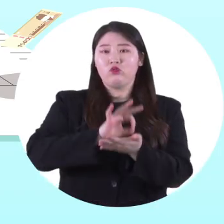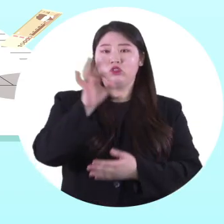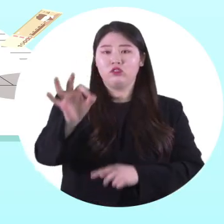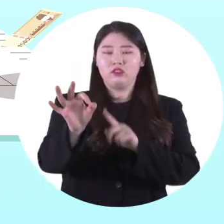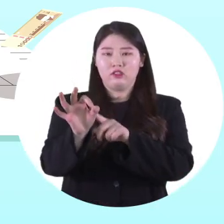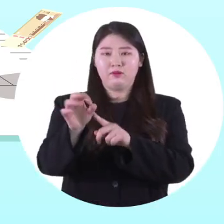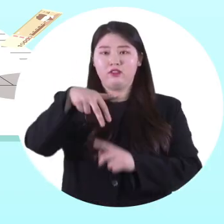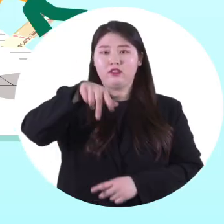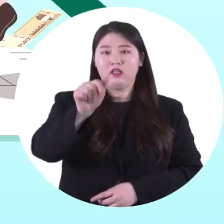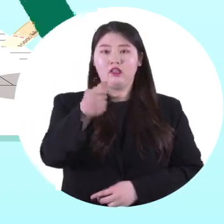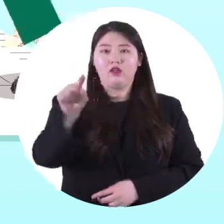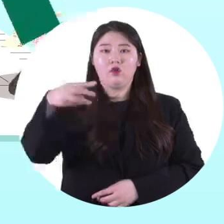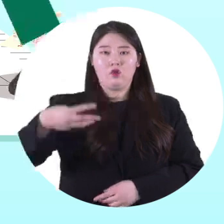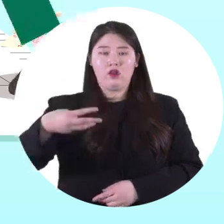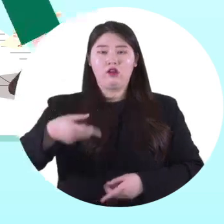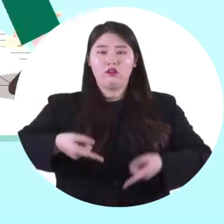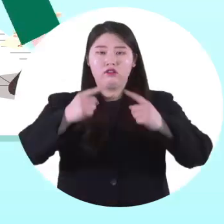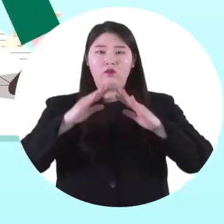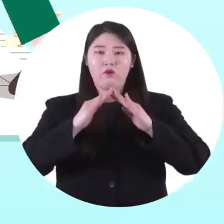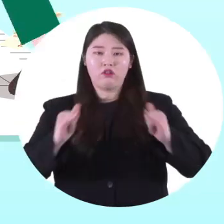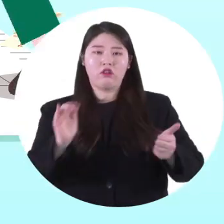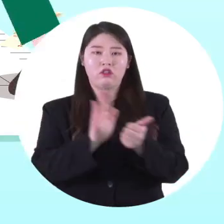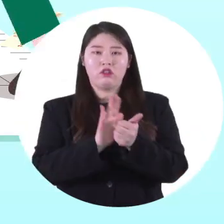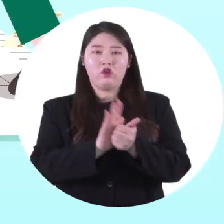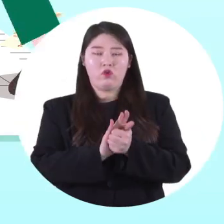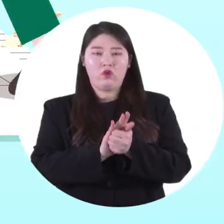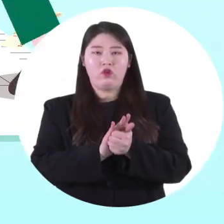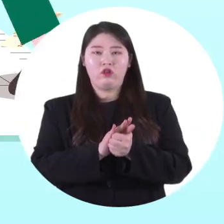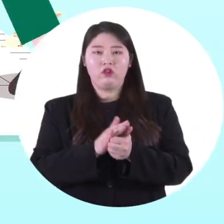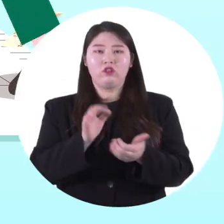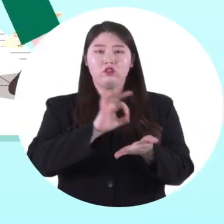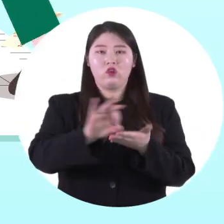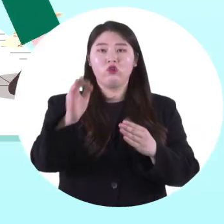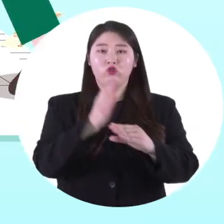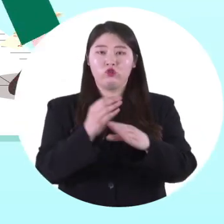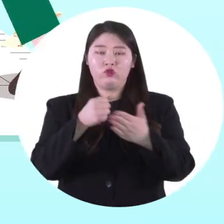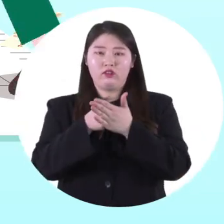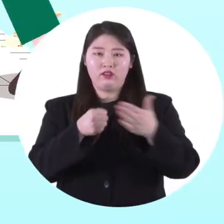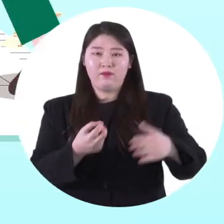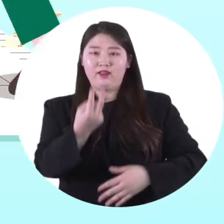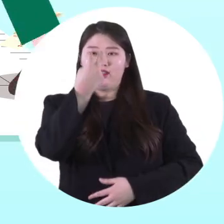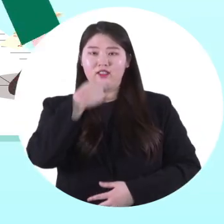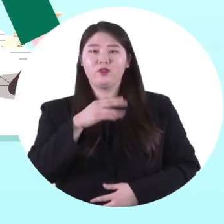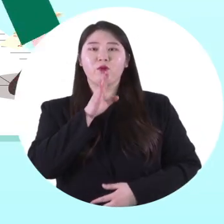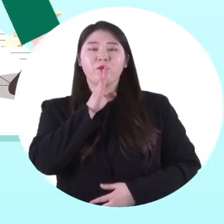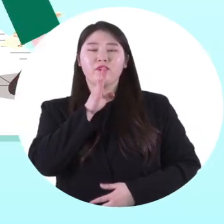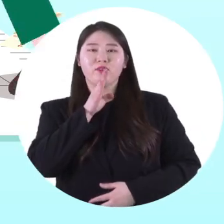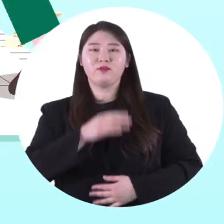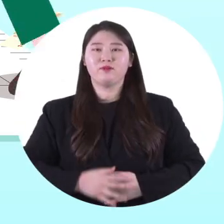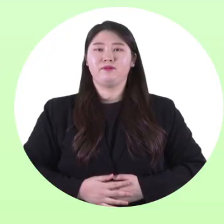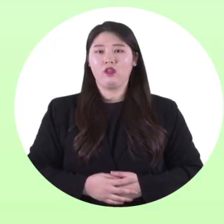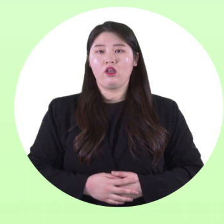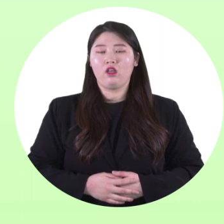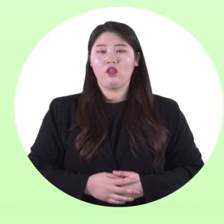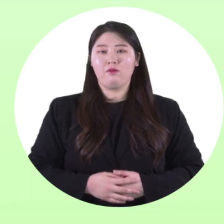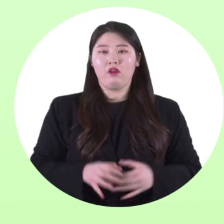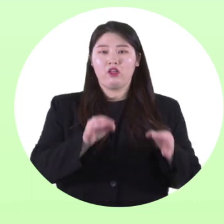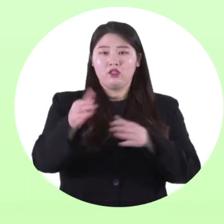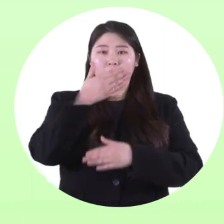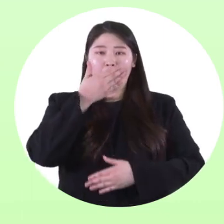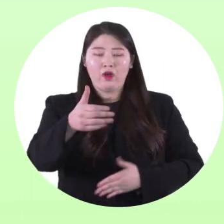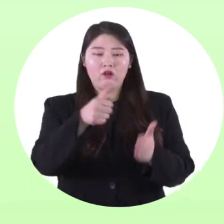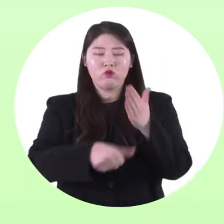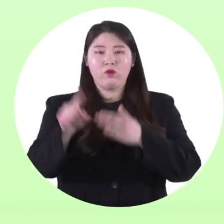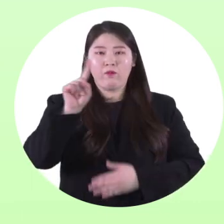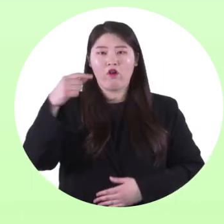수익금은 자활 참여자 자립 및 활성화 지원으로 순환 사용하고 있으니 일석이조겠죠? 기증 가능